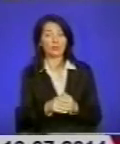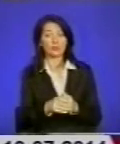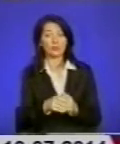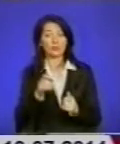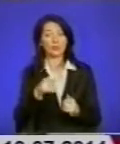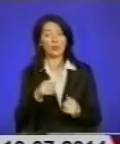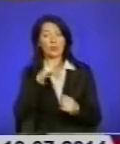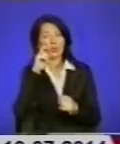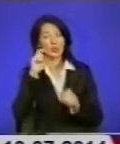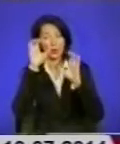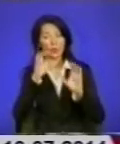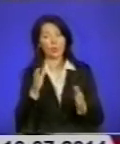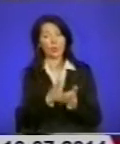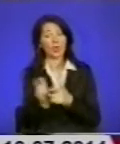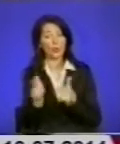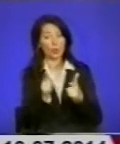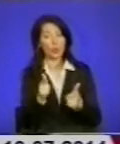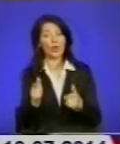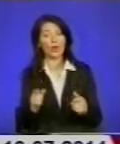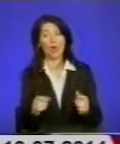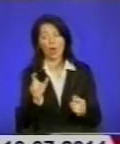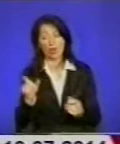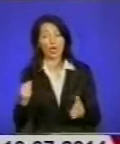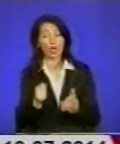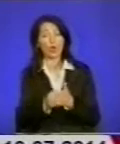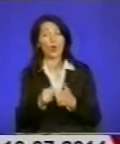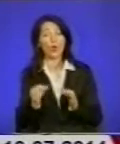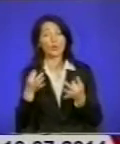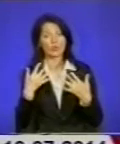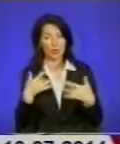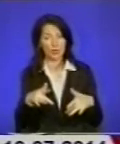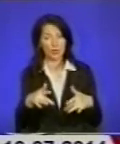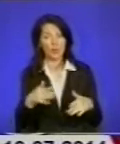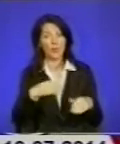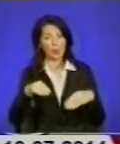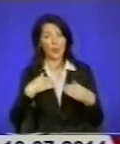боку стараємося, поки засуджений в нас є, по-перше, виготовляємо документи, це паспорт,